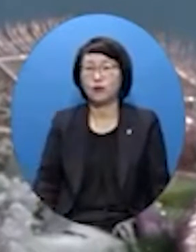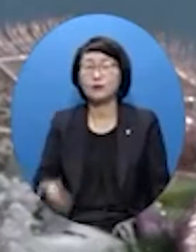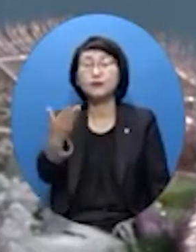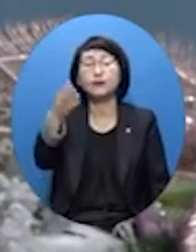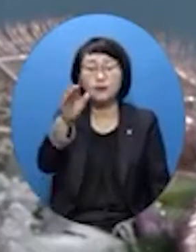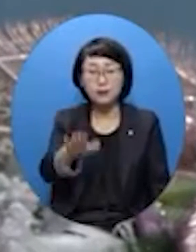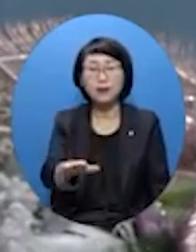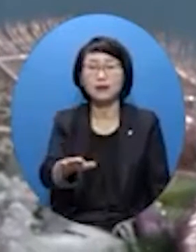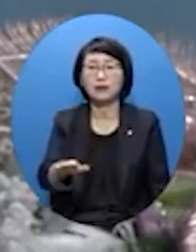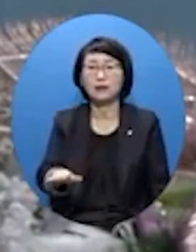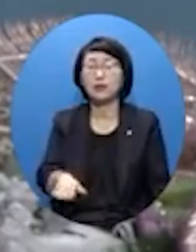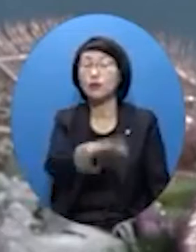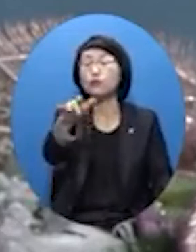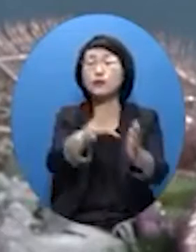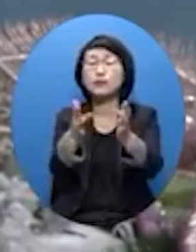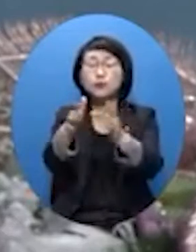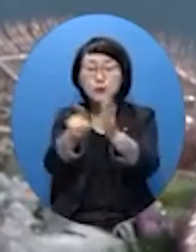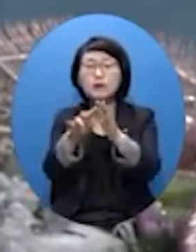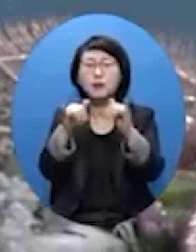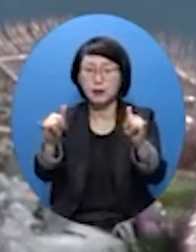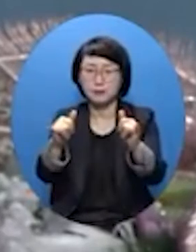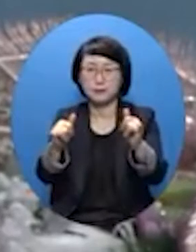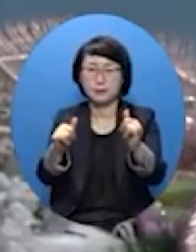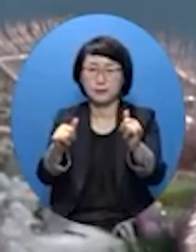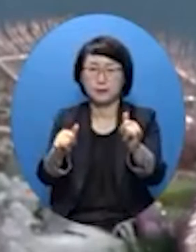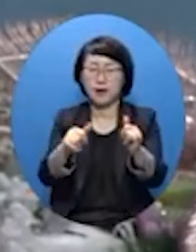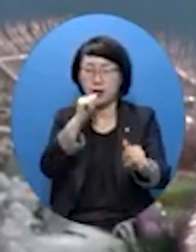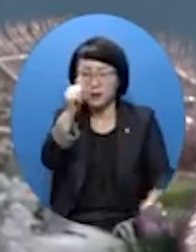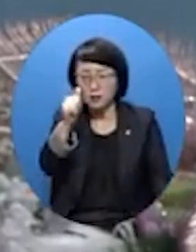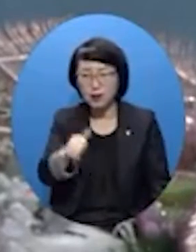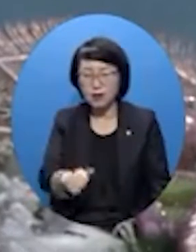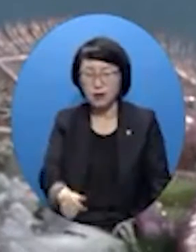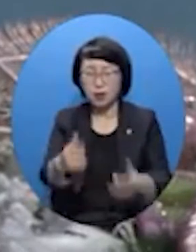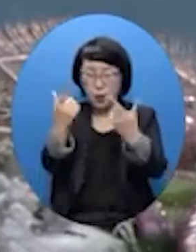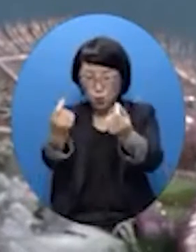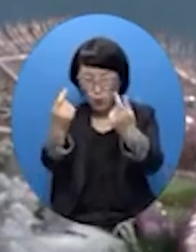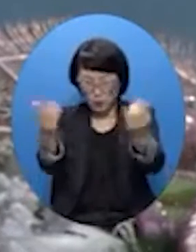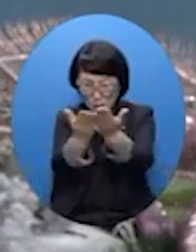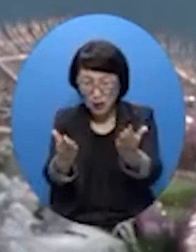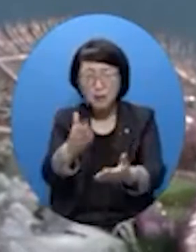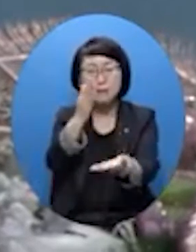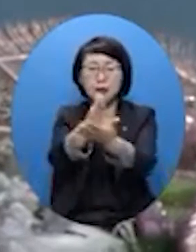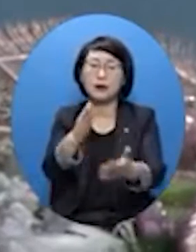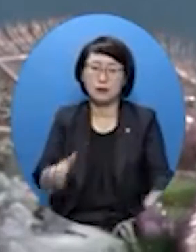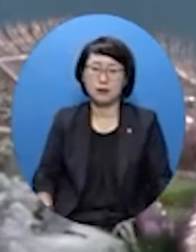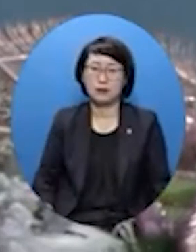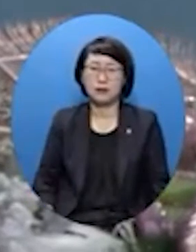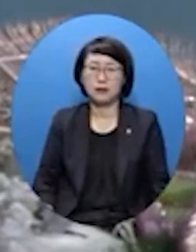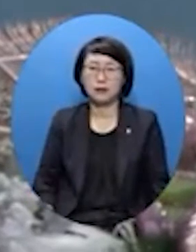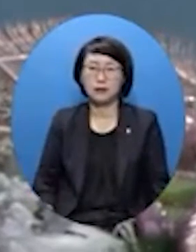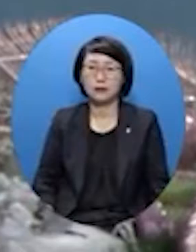그러나 우리 예수를 믿는 사람들은 절대로 그렇게 살아서는 안 됩니다.